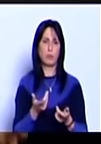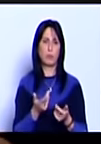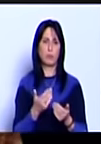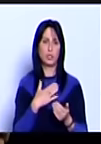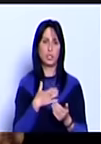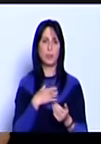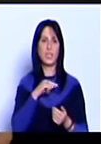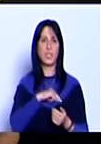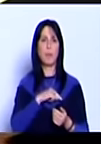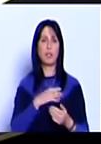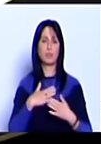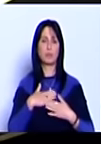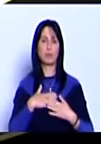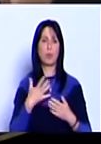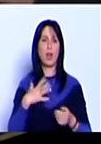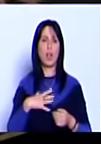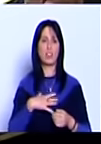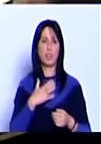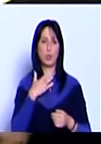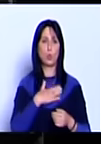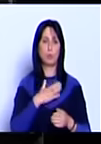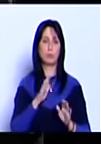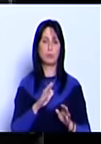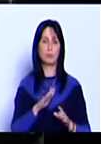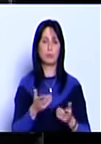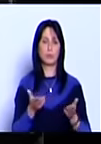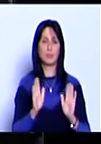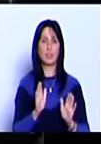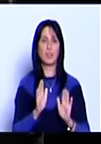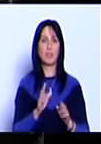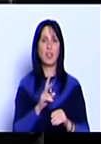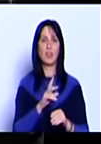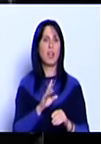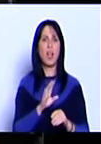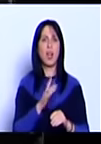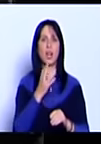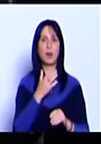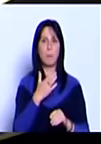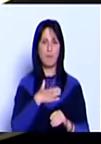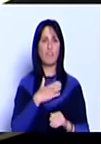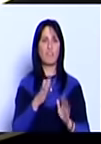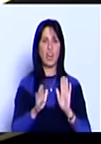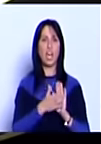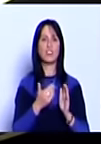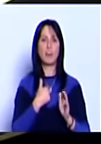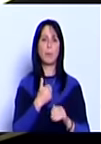ჩვენთვის დამახასიათებელ რაღაცას ხო? აი ვარ მაგალითად, არ არის ქსენოფობია, აი ვარ რაჭველი.